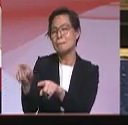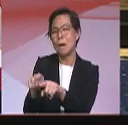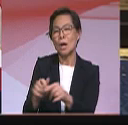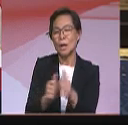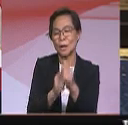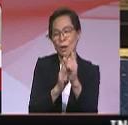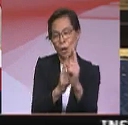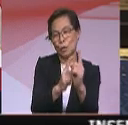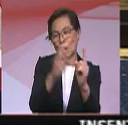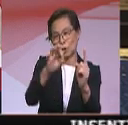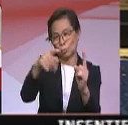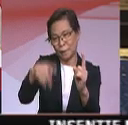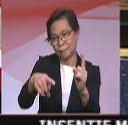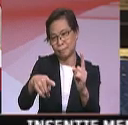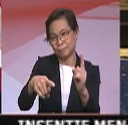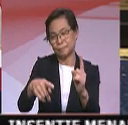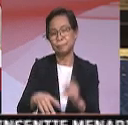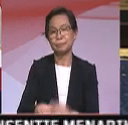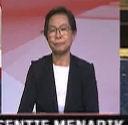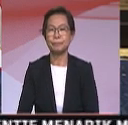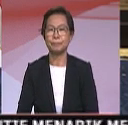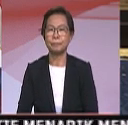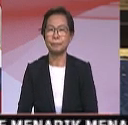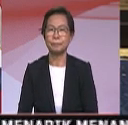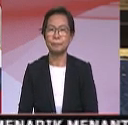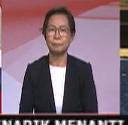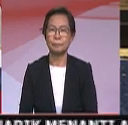mengikut SOP yang telah ditetapkan.